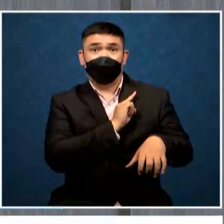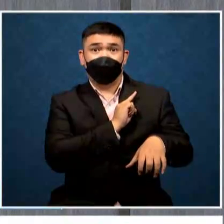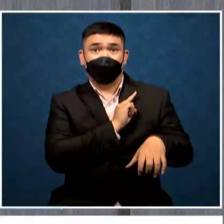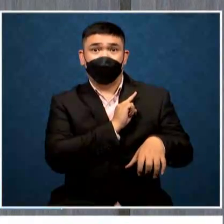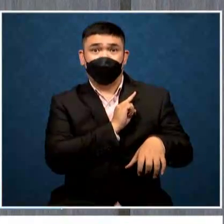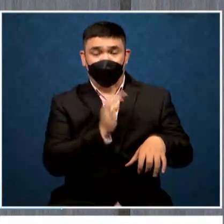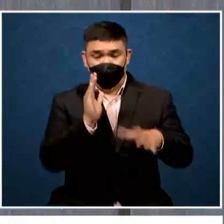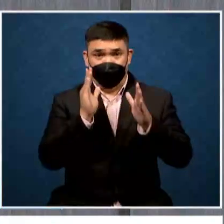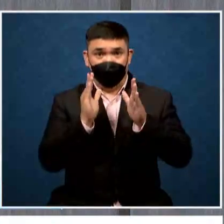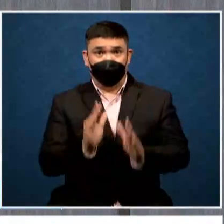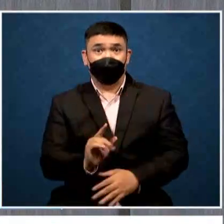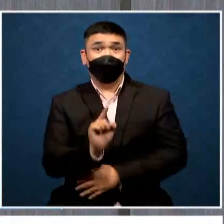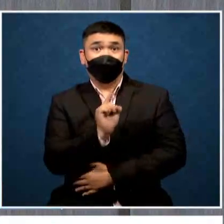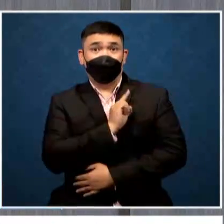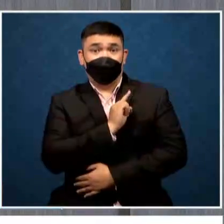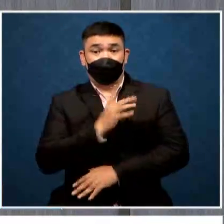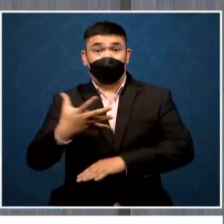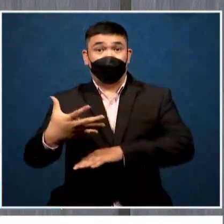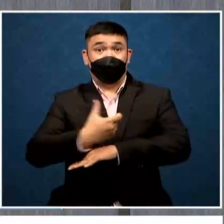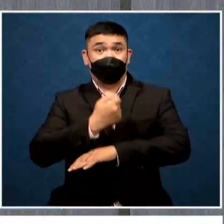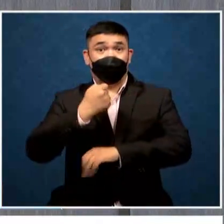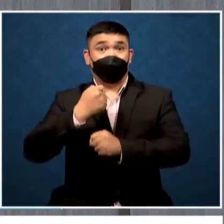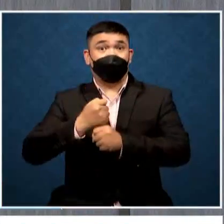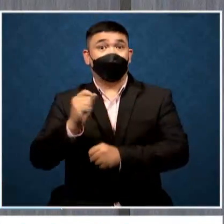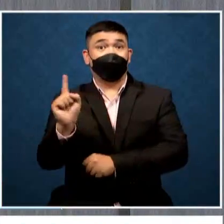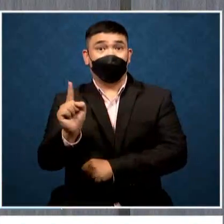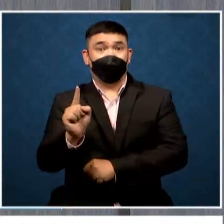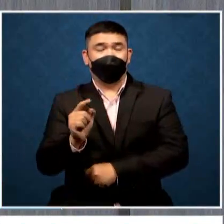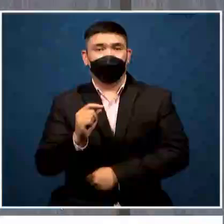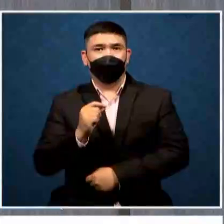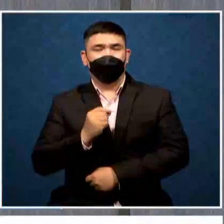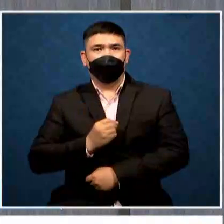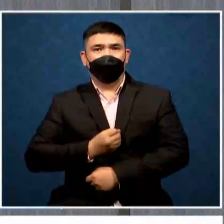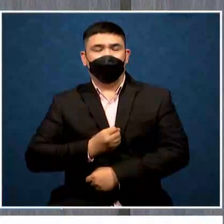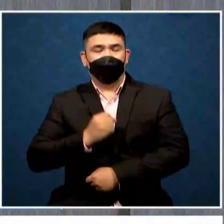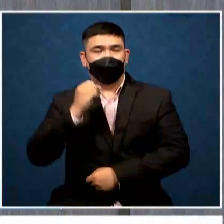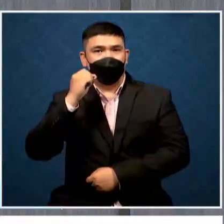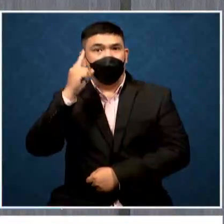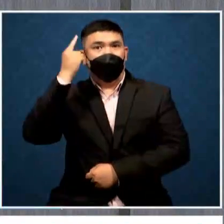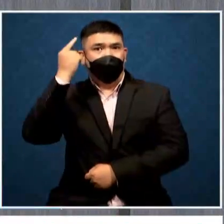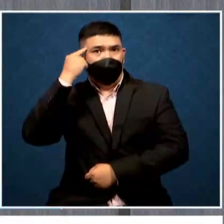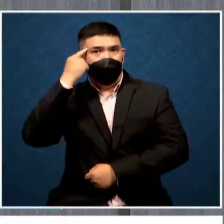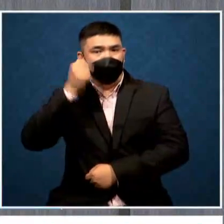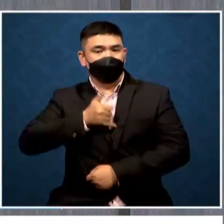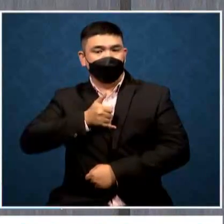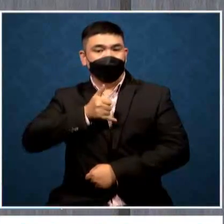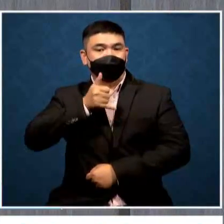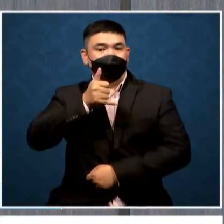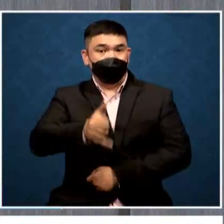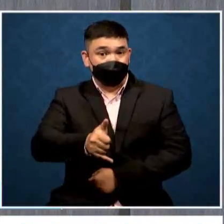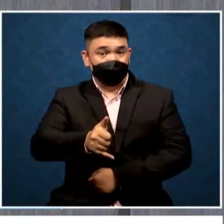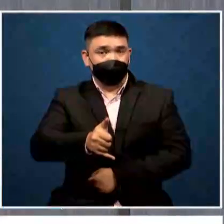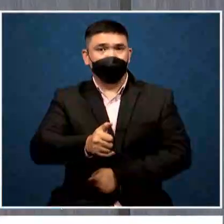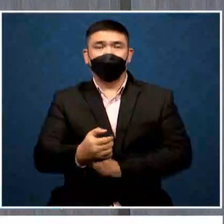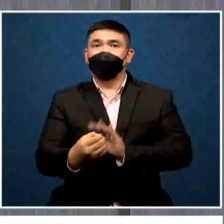บุคคลที่เกี่ยวข้องที่มีอำนาจหน้าที่ก็ตื่นตัวกันกรุงเทพมหาน